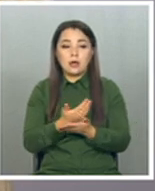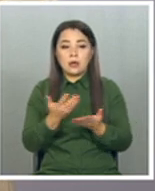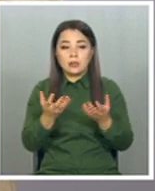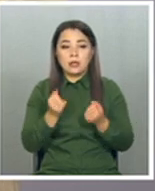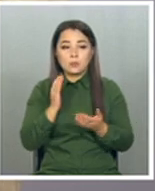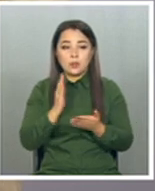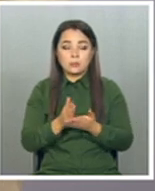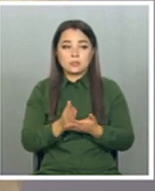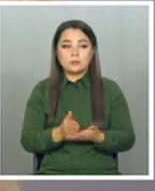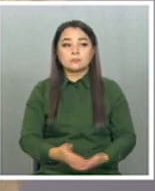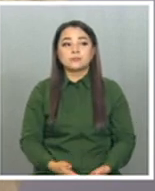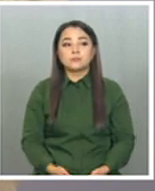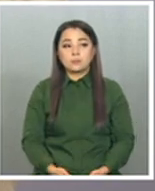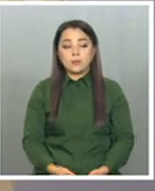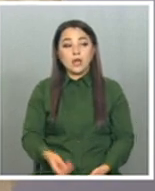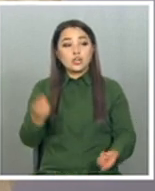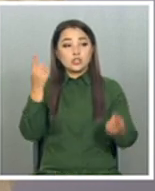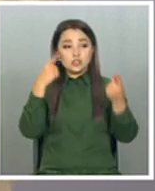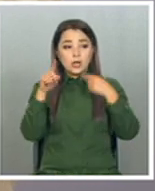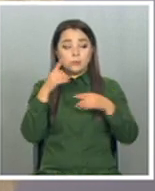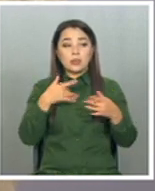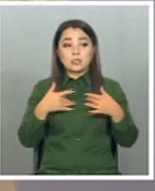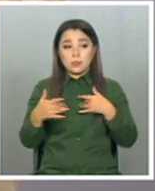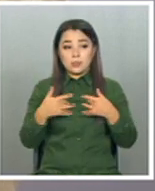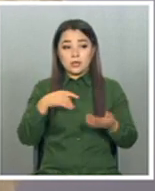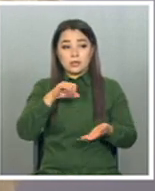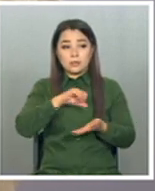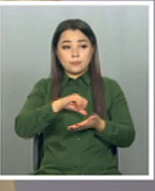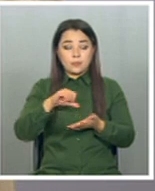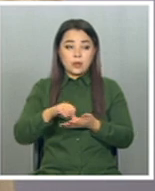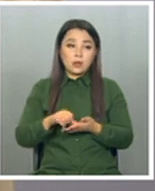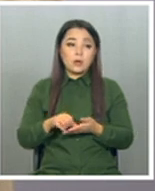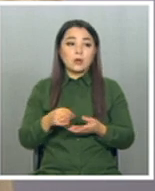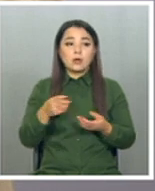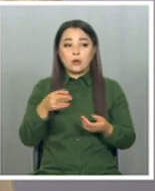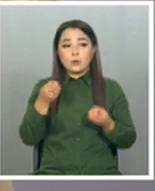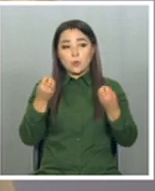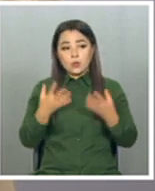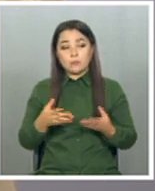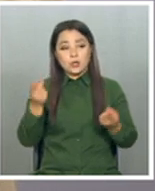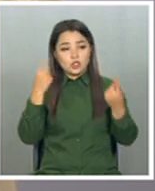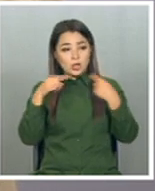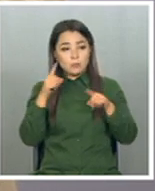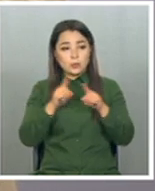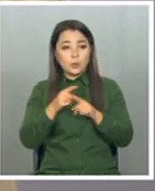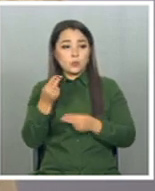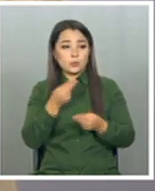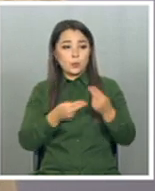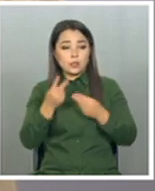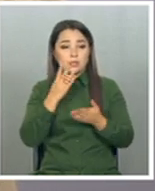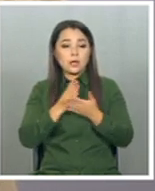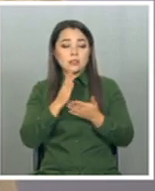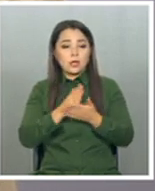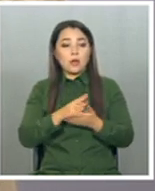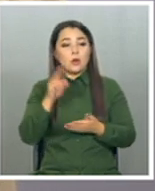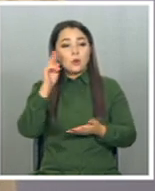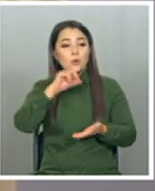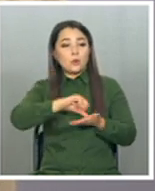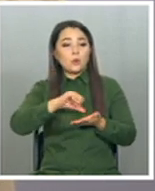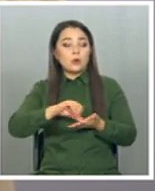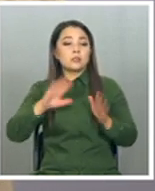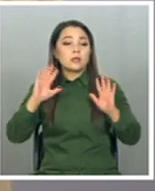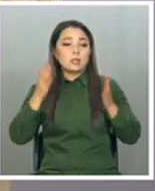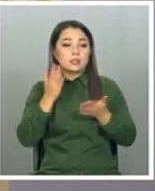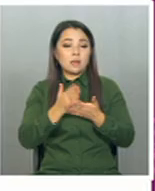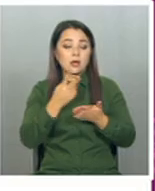алайық. Шығарманың кейіпкері – көркем шығармада суреттелетін оқиғаға қатысушы адам –